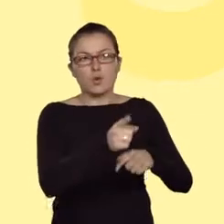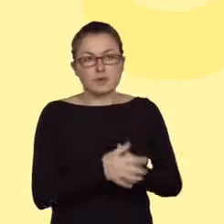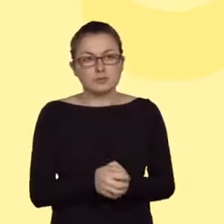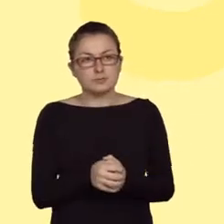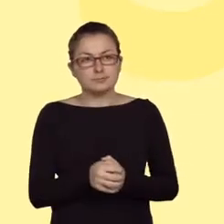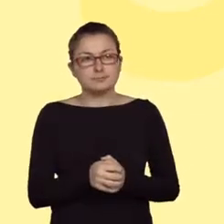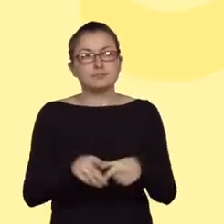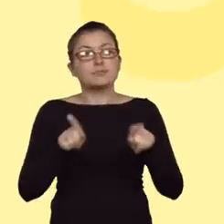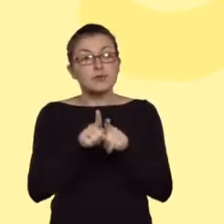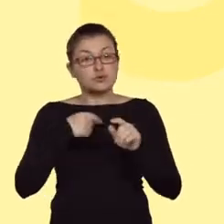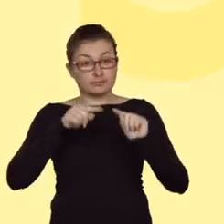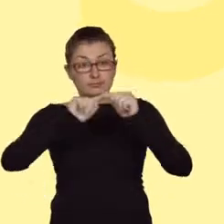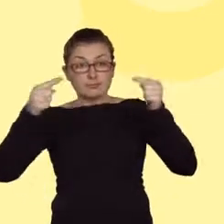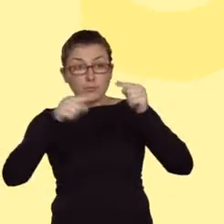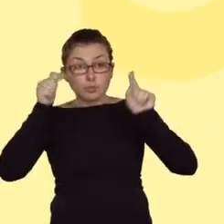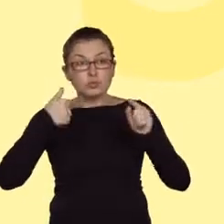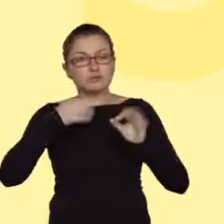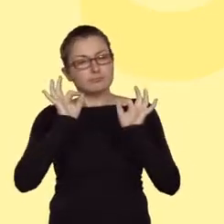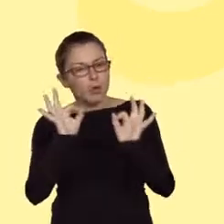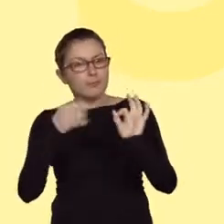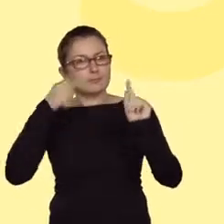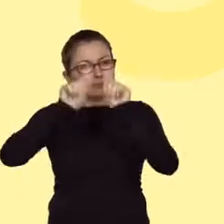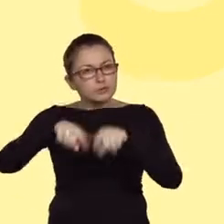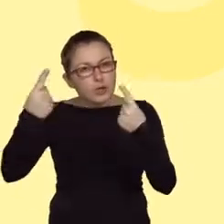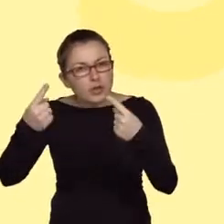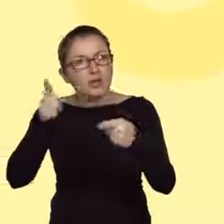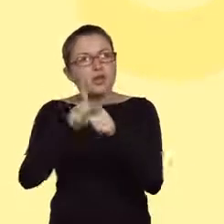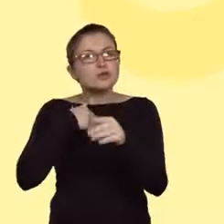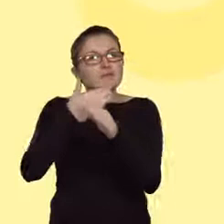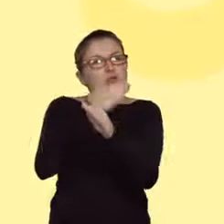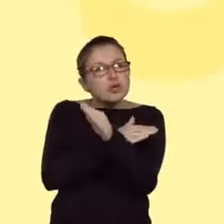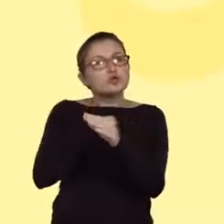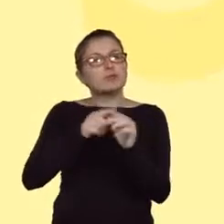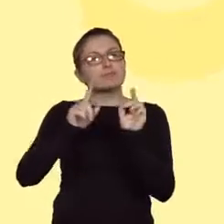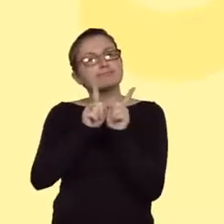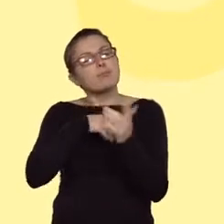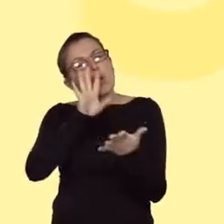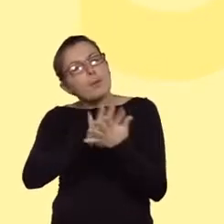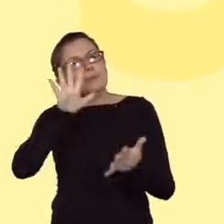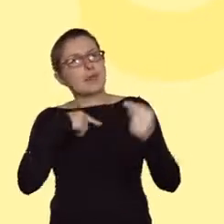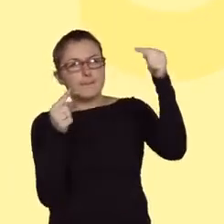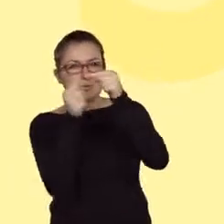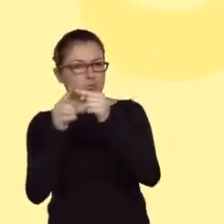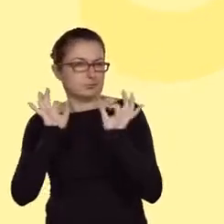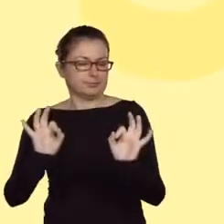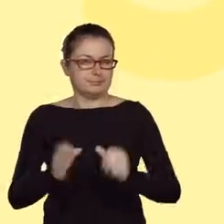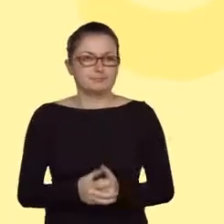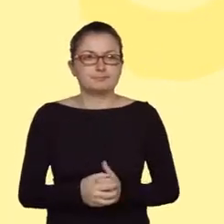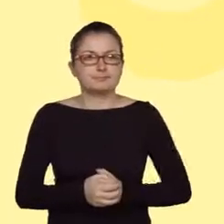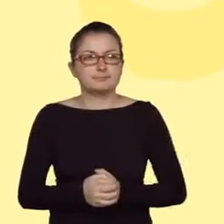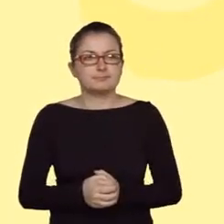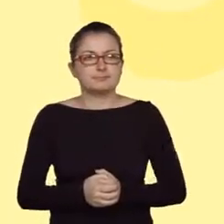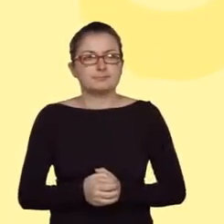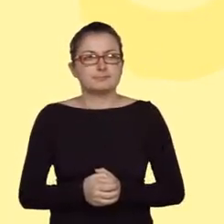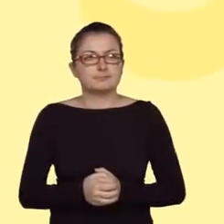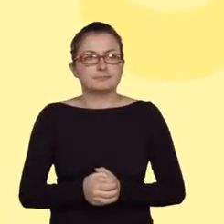przekonujące, stanowisko powinno być wyraźne i zrozumiale sformułowane. Sformułowanie stanowiska powinno obejmować wszystkie